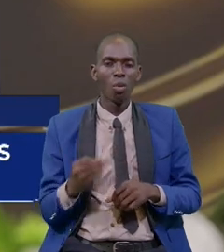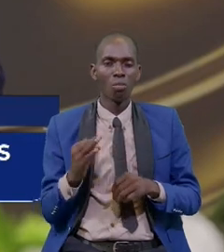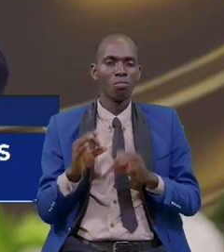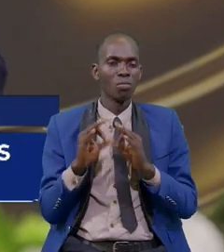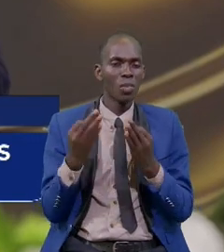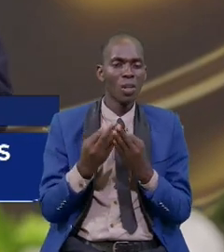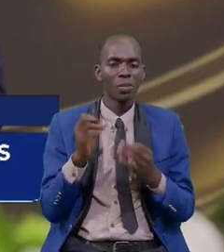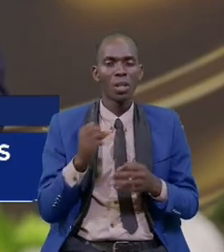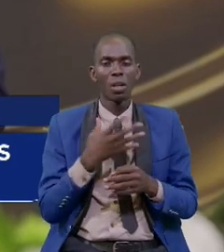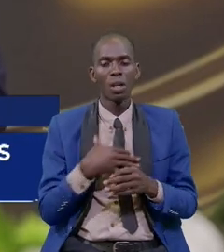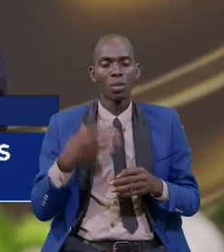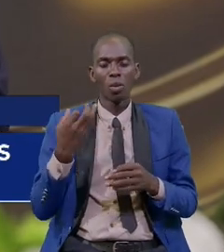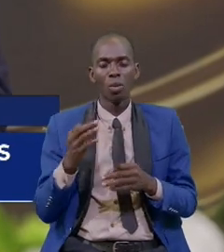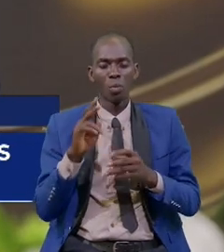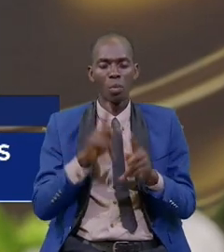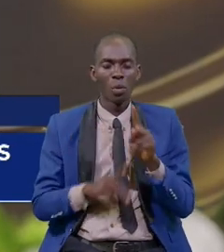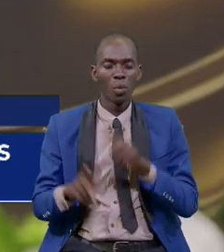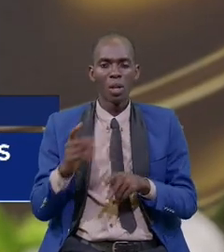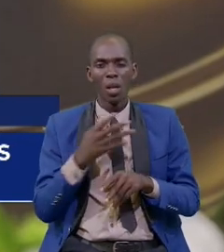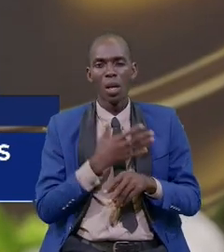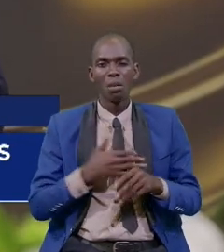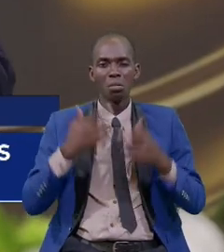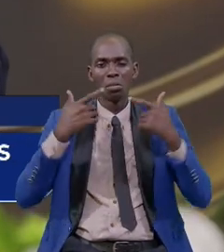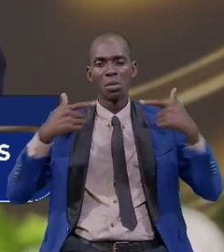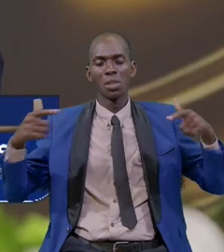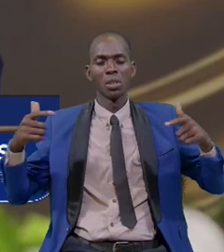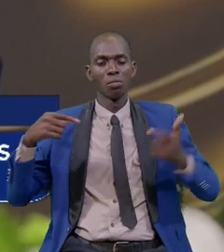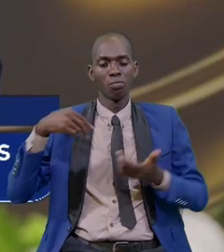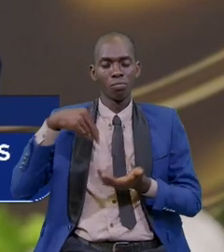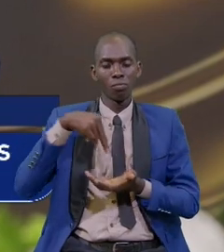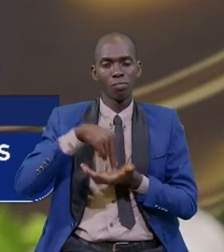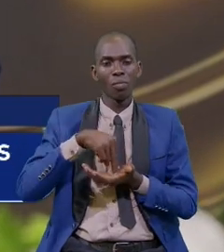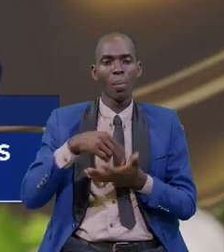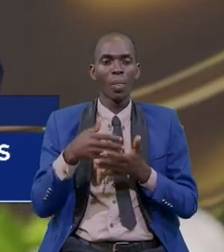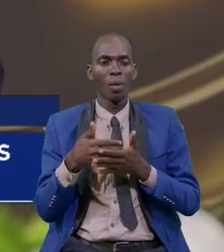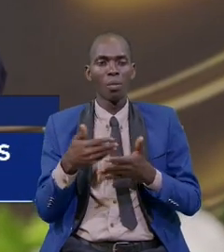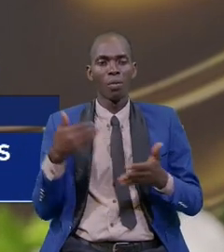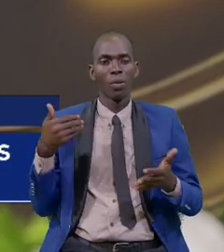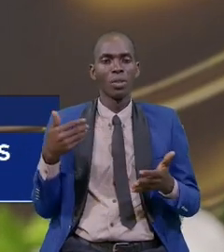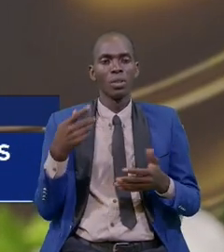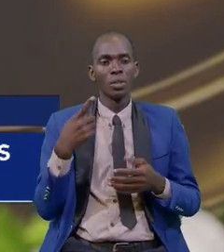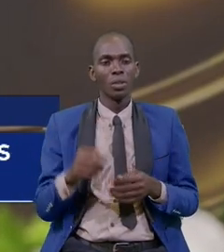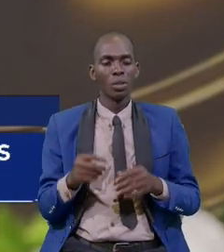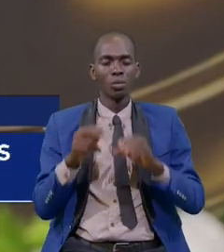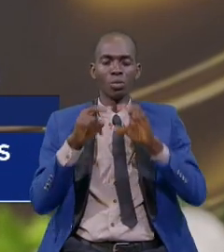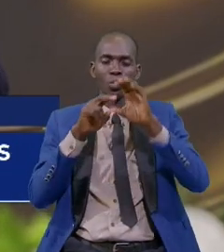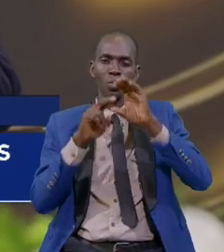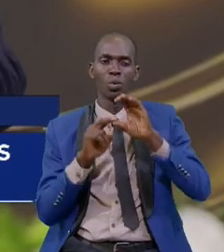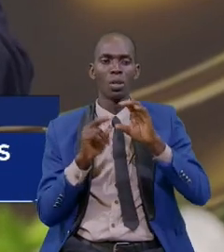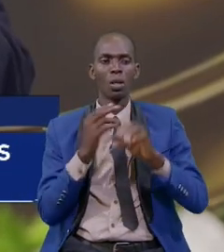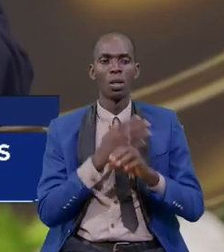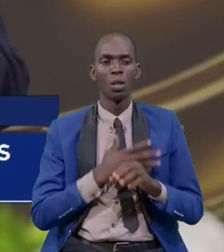tribu, de tout peuple et de toute langue. Ils se tenaient devant le trône et devant l'agneau,